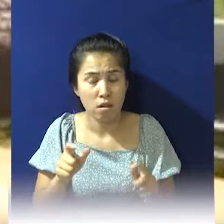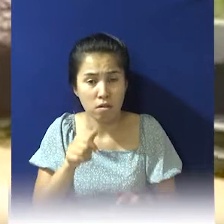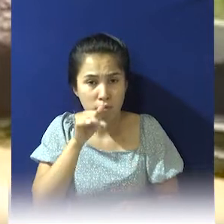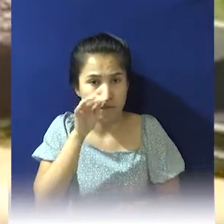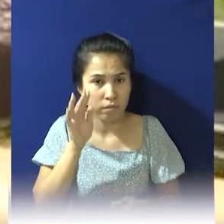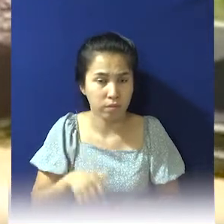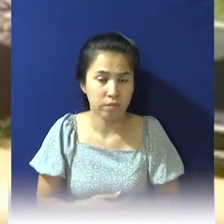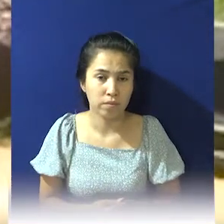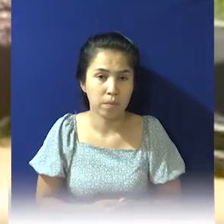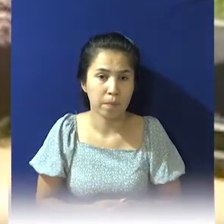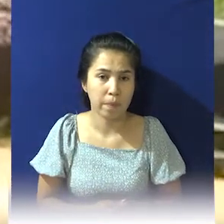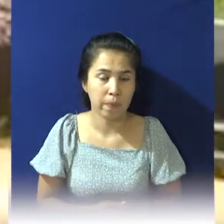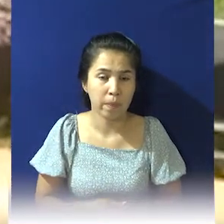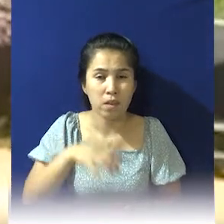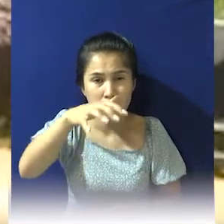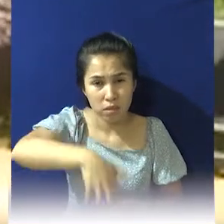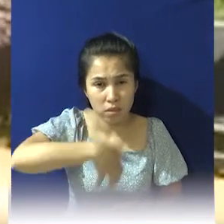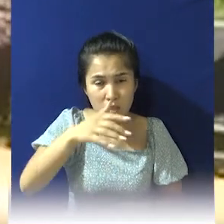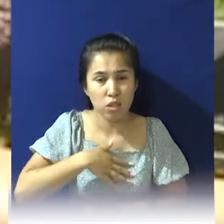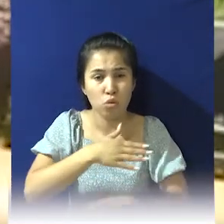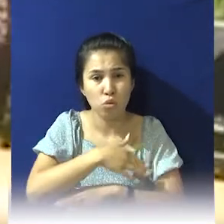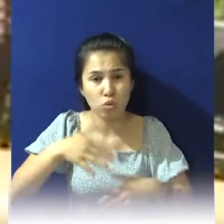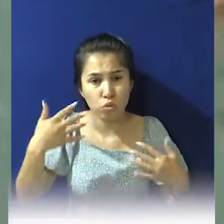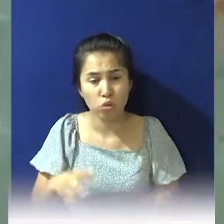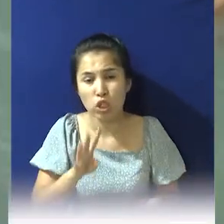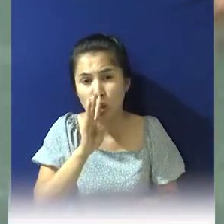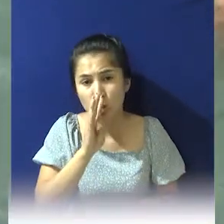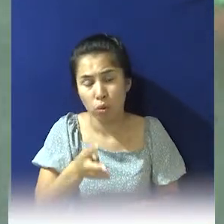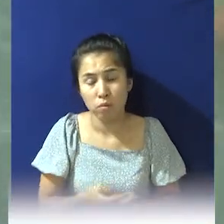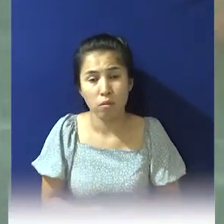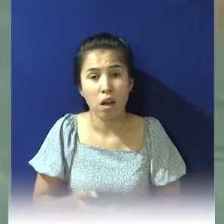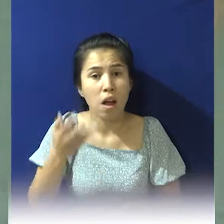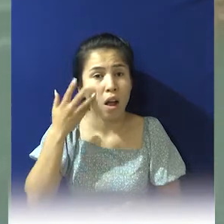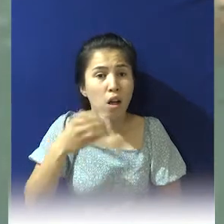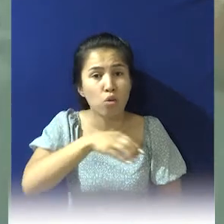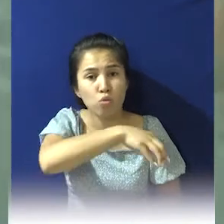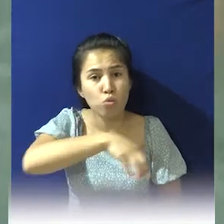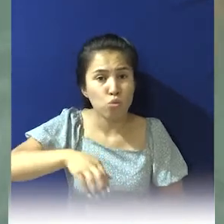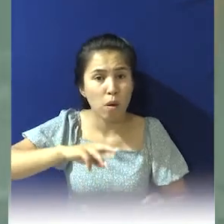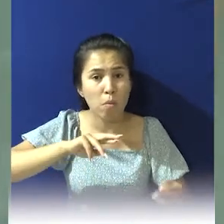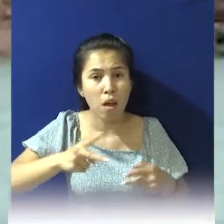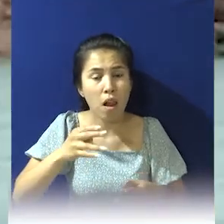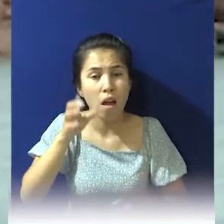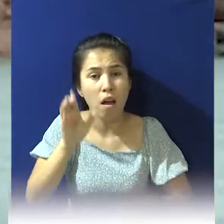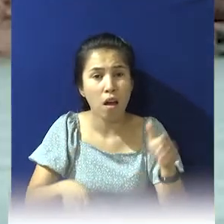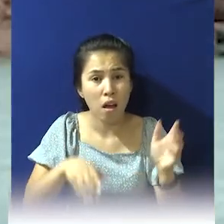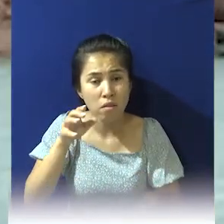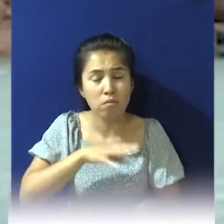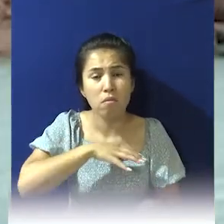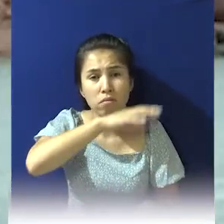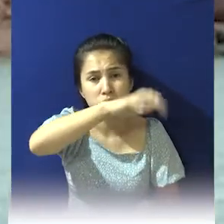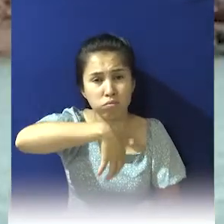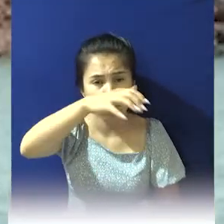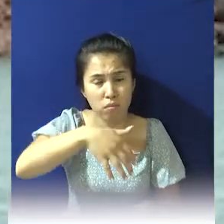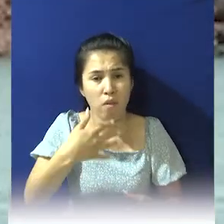ожидают наплыв столичных и российских гостей, так как завершается капитальное строительство 4-полосного автобана